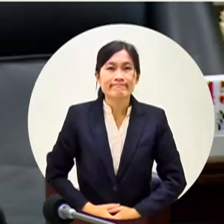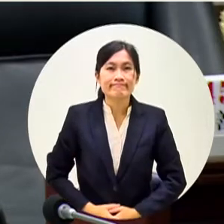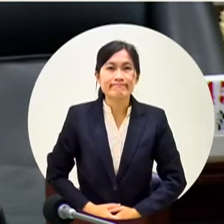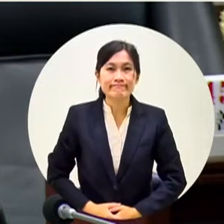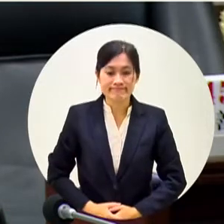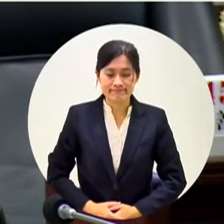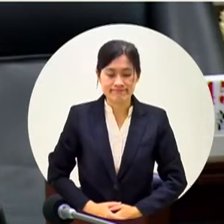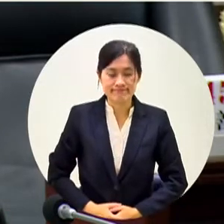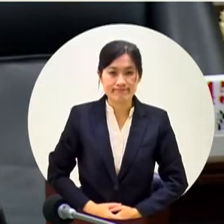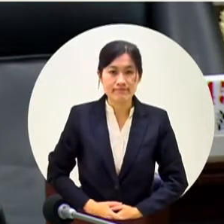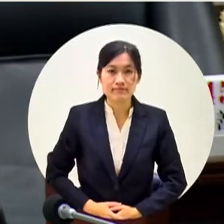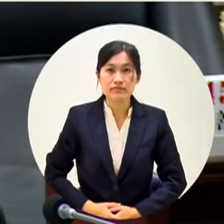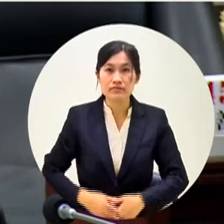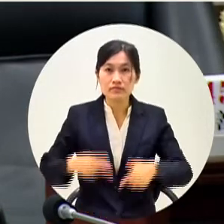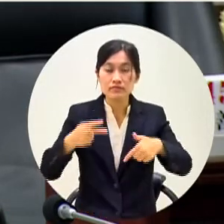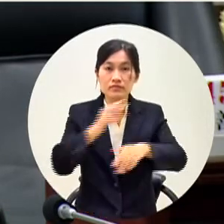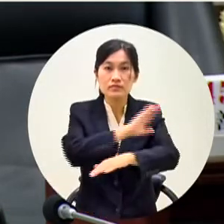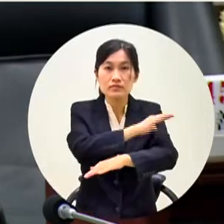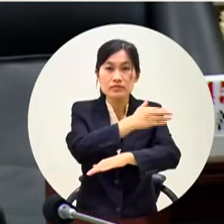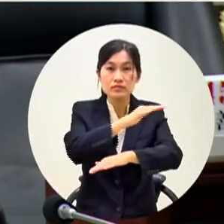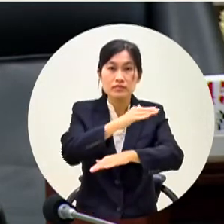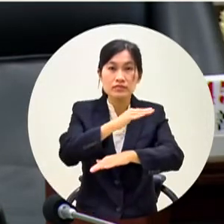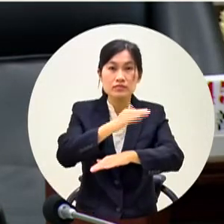啊林务山野区，